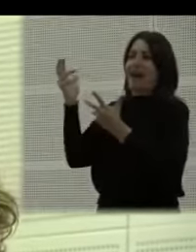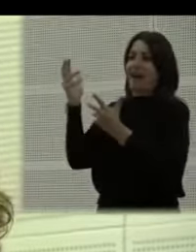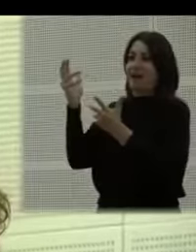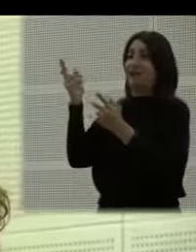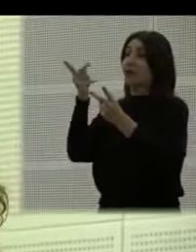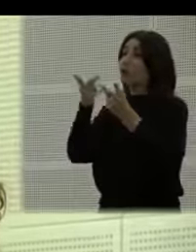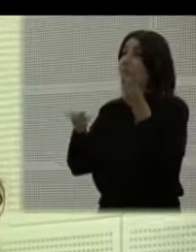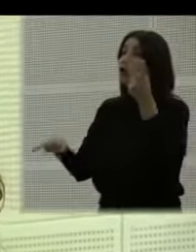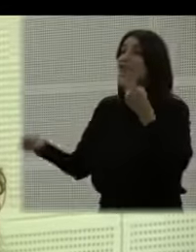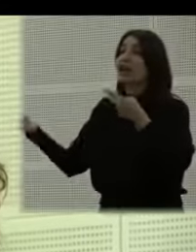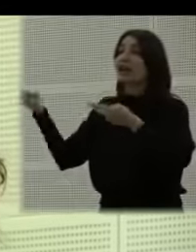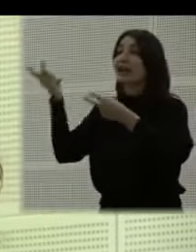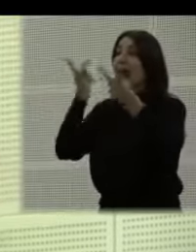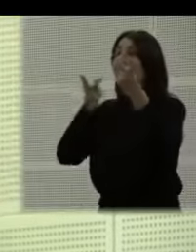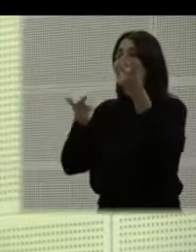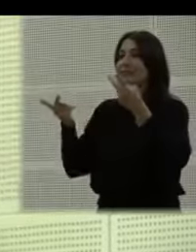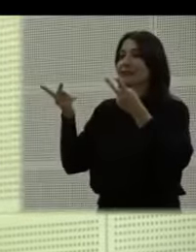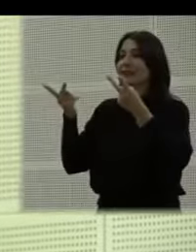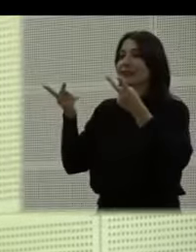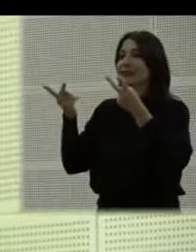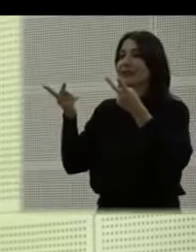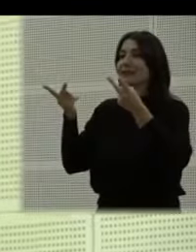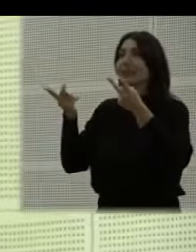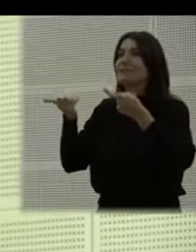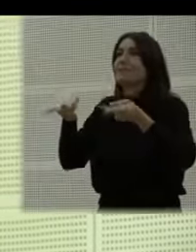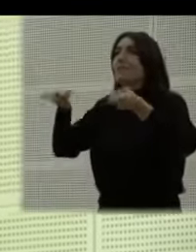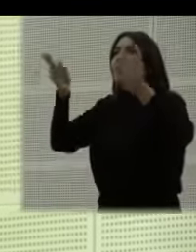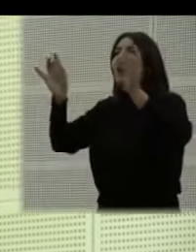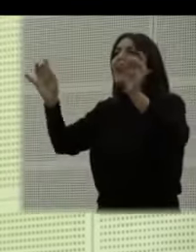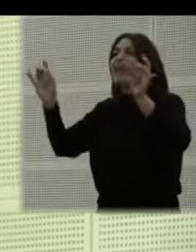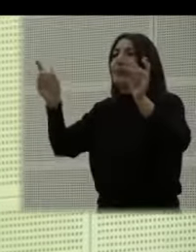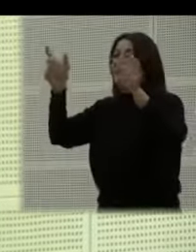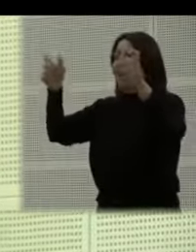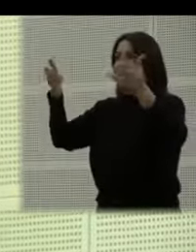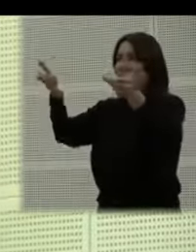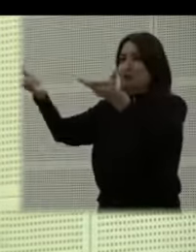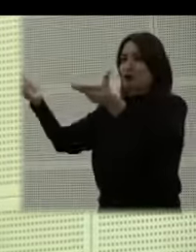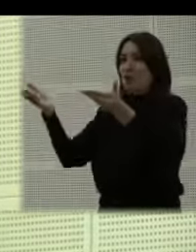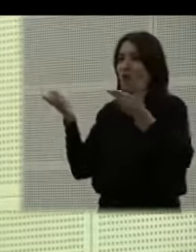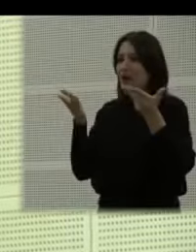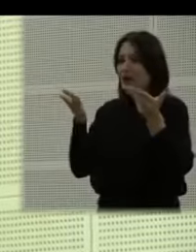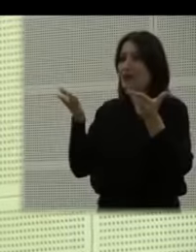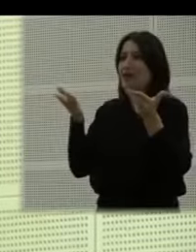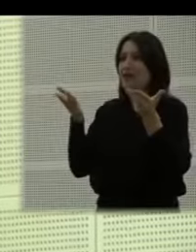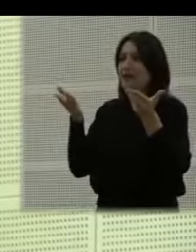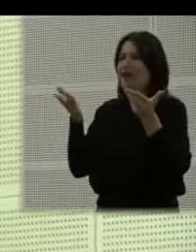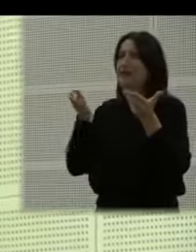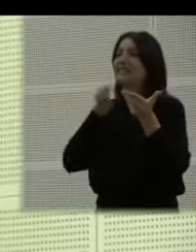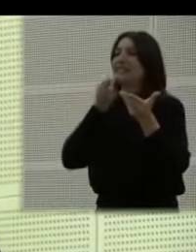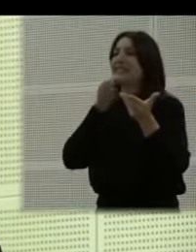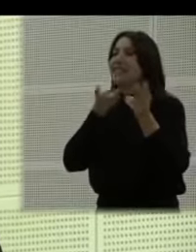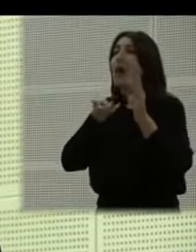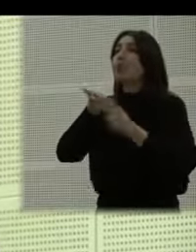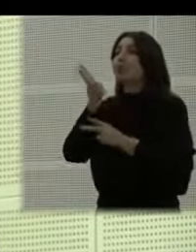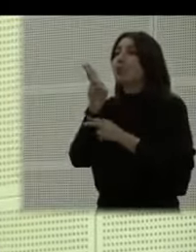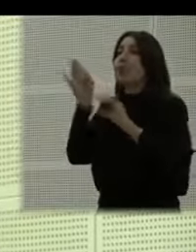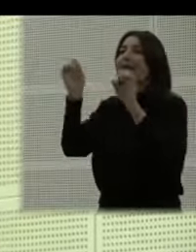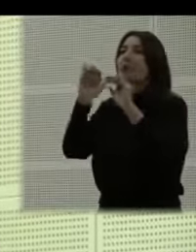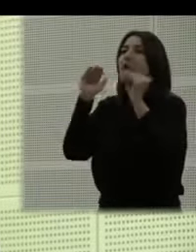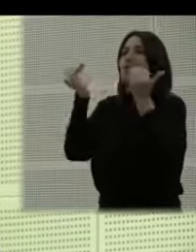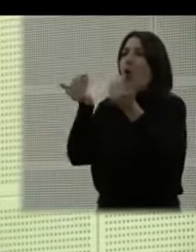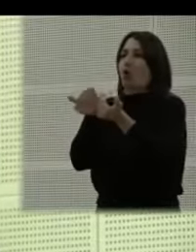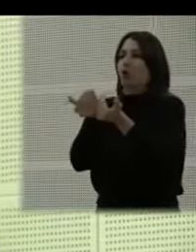cercare di rendere più libere le persone vuol dire rendere più libero il mondo e